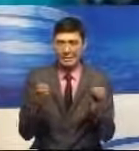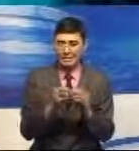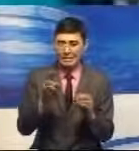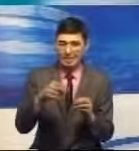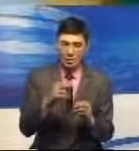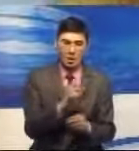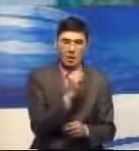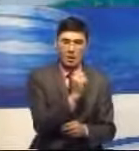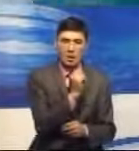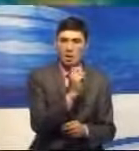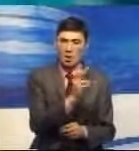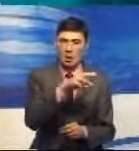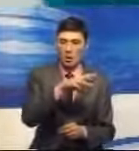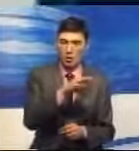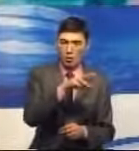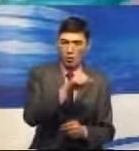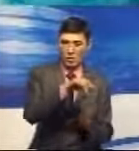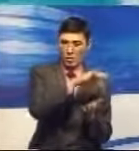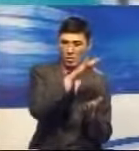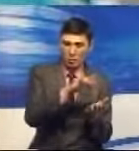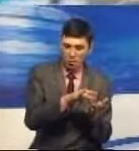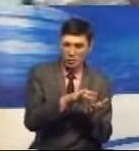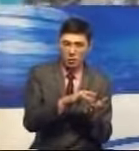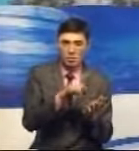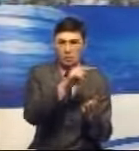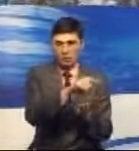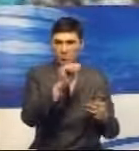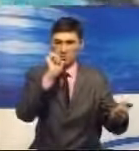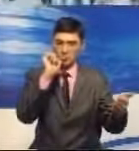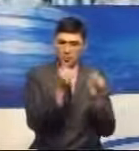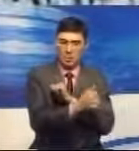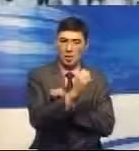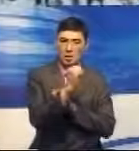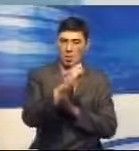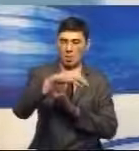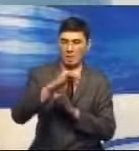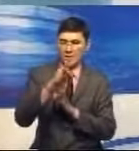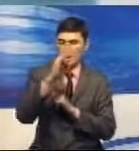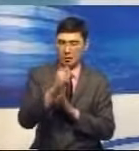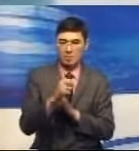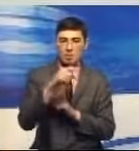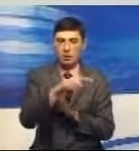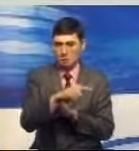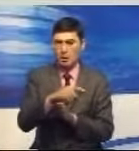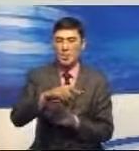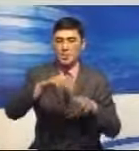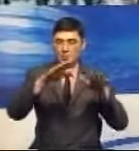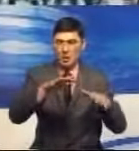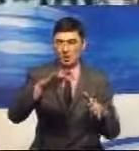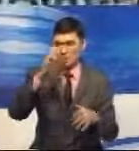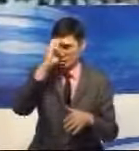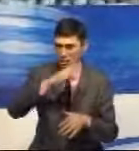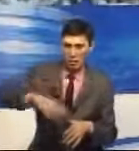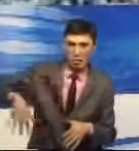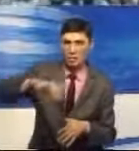Ақмолаға көшіру туралы тарихи шешімін қабылдаған болатын. Қазір елорда әлемдегі ең жас Астана. Сарыарқа төрінде жылдан